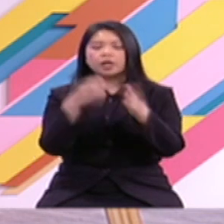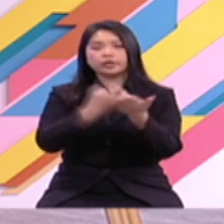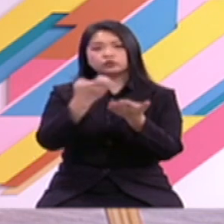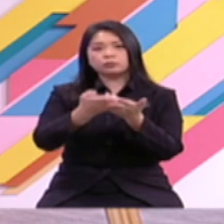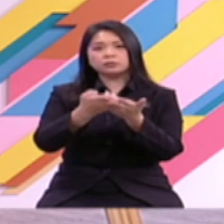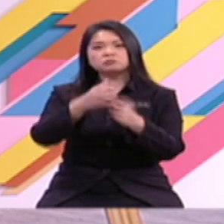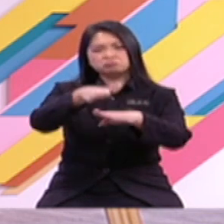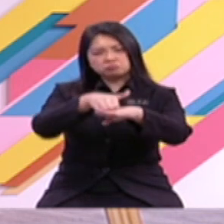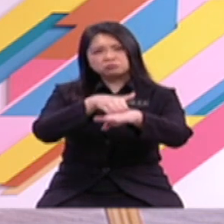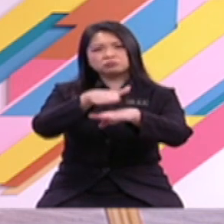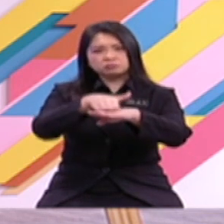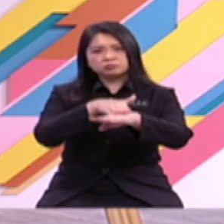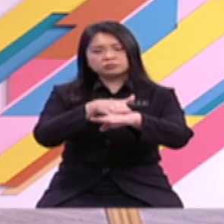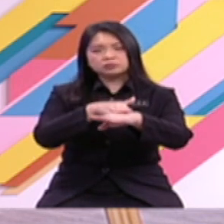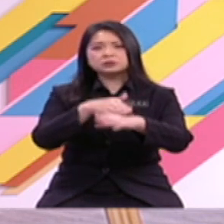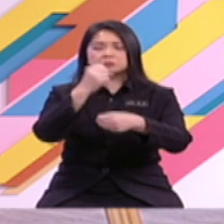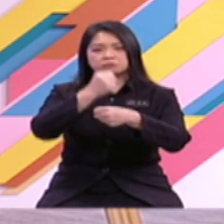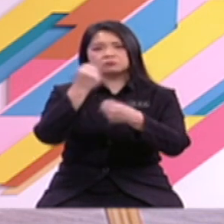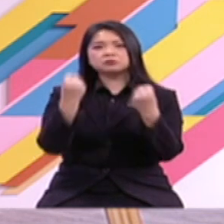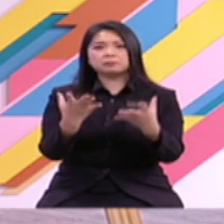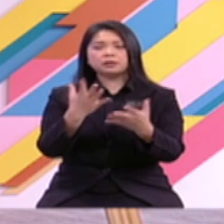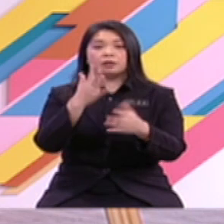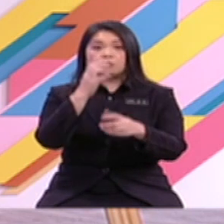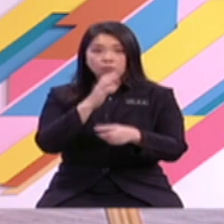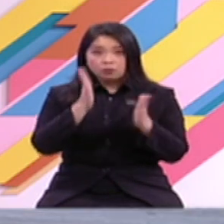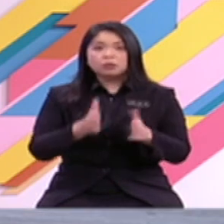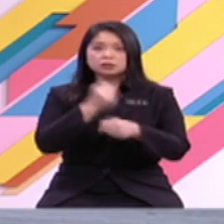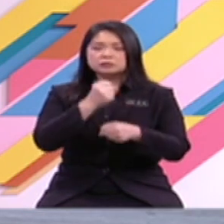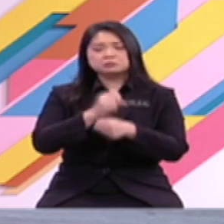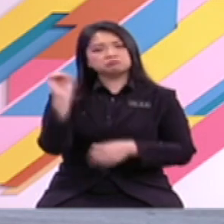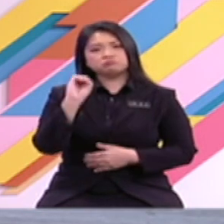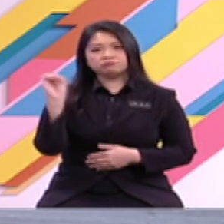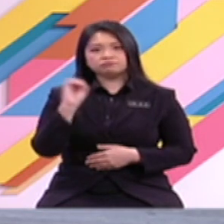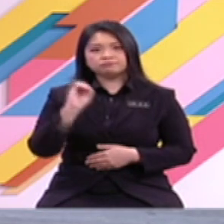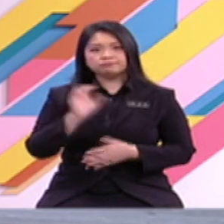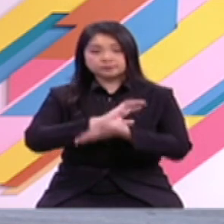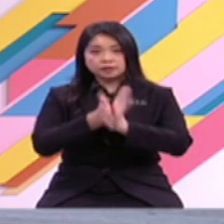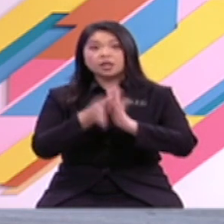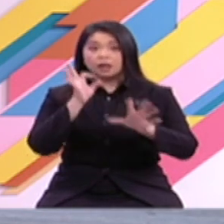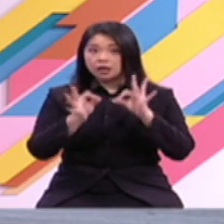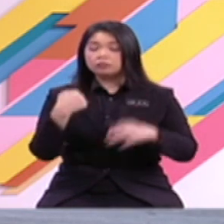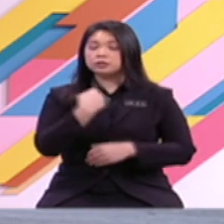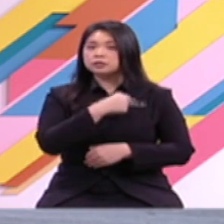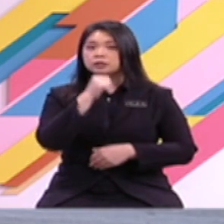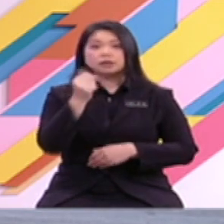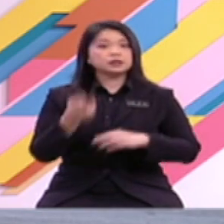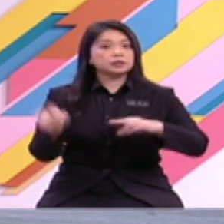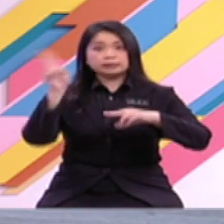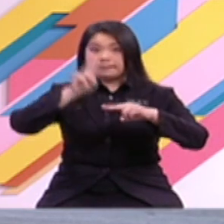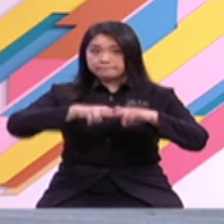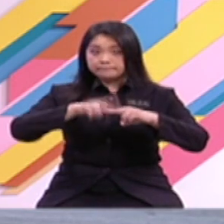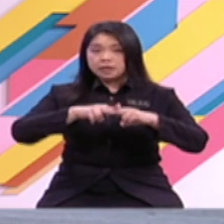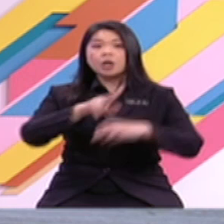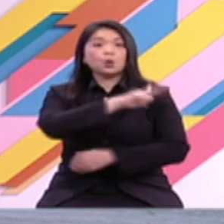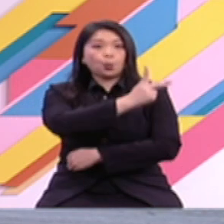bad untuk hilang ramai pengangguran pengangguran menjadi semakin tinggi untuk kalau kita tak tambah puasa beli masyarakat tak